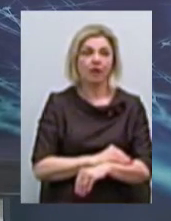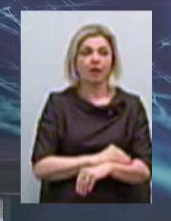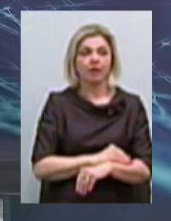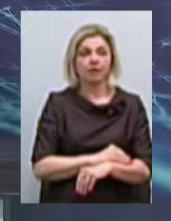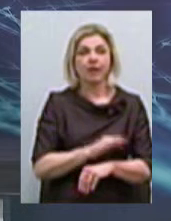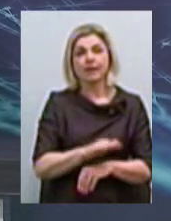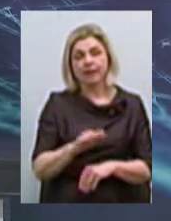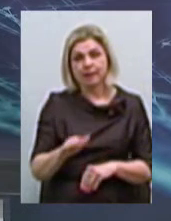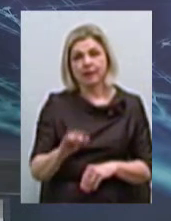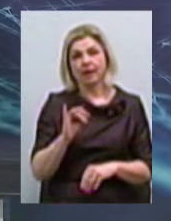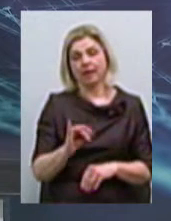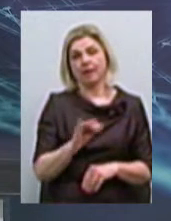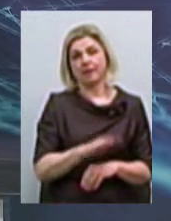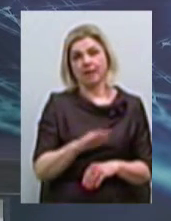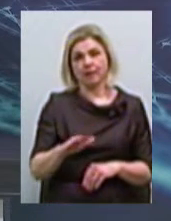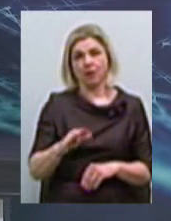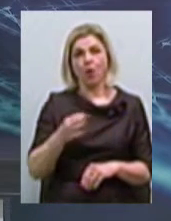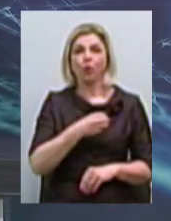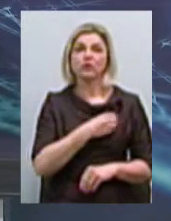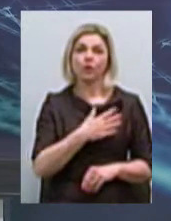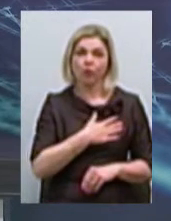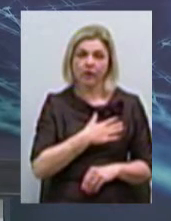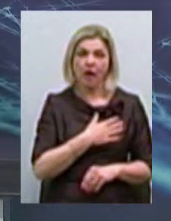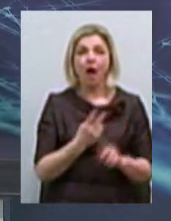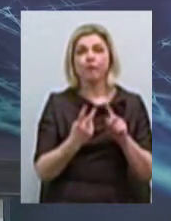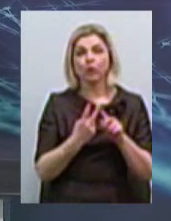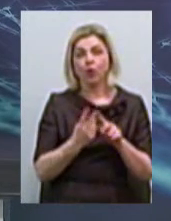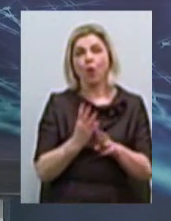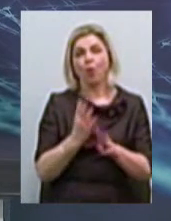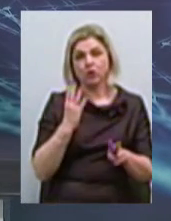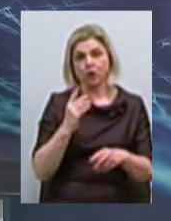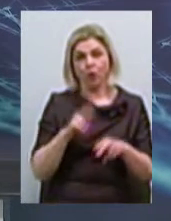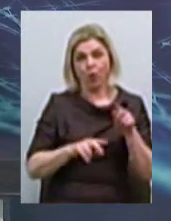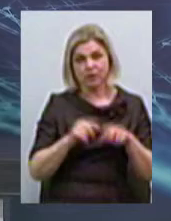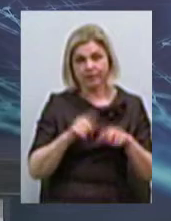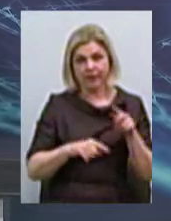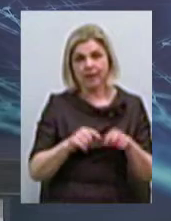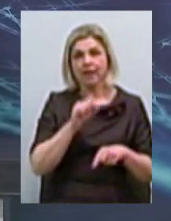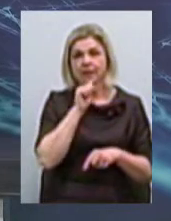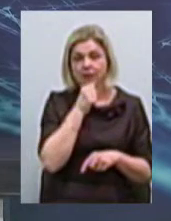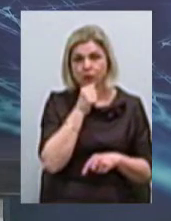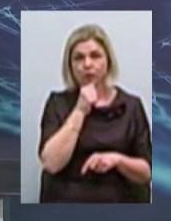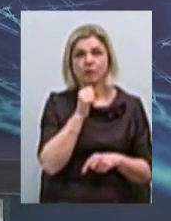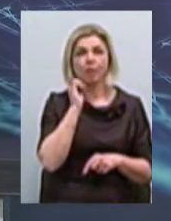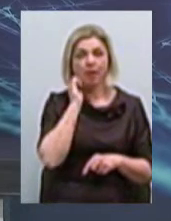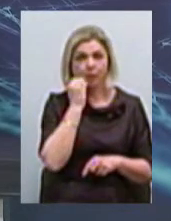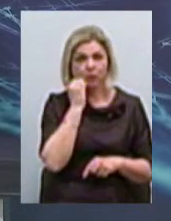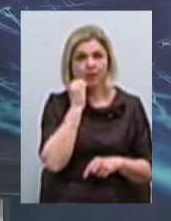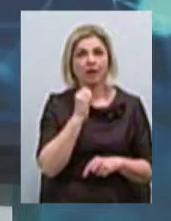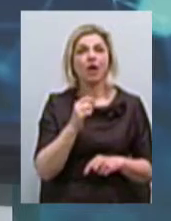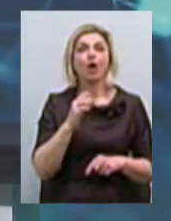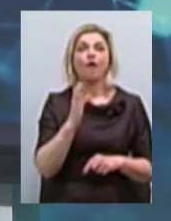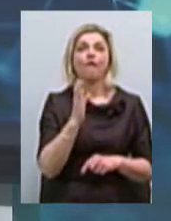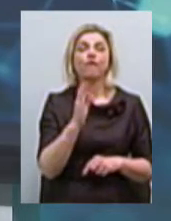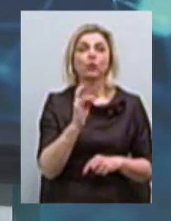це діти та діти усиновлені. Друга ступень споріднення – це дідусь, бабусь,